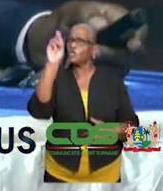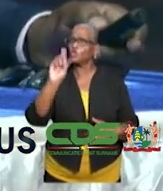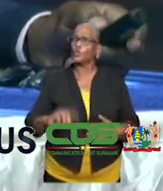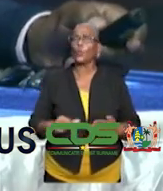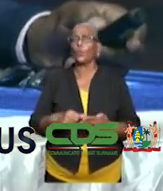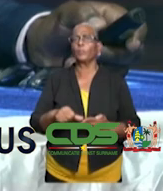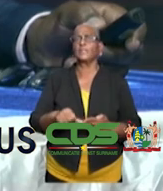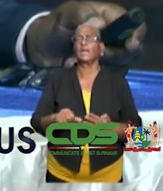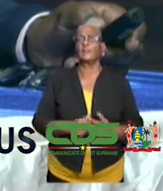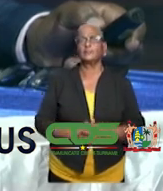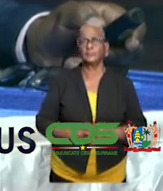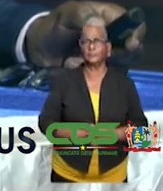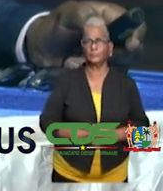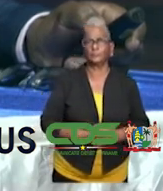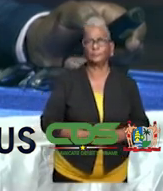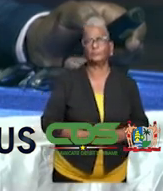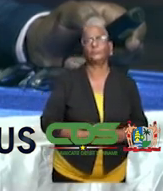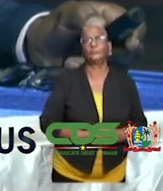De